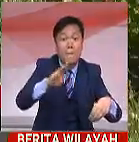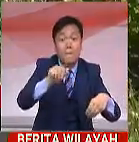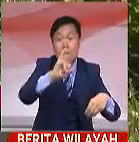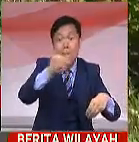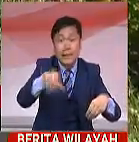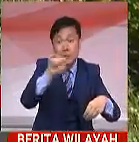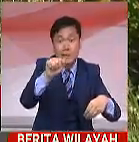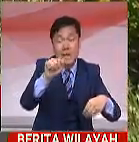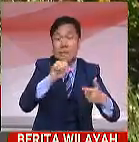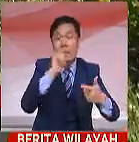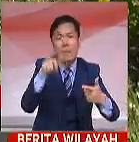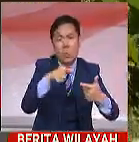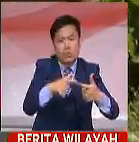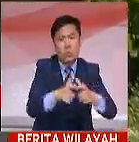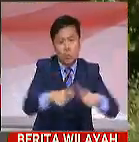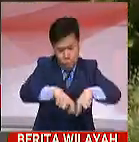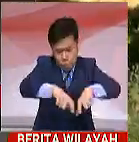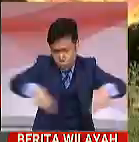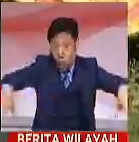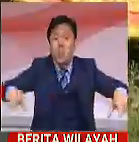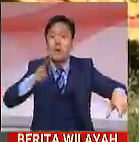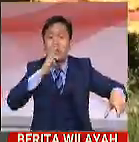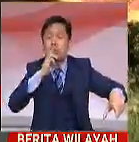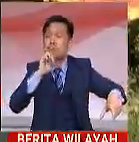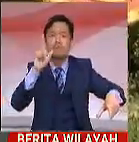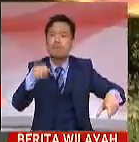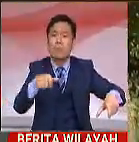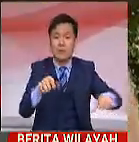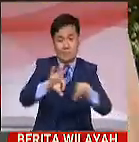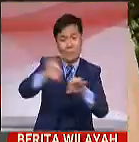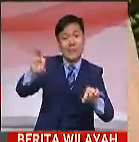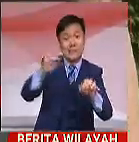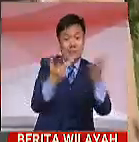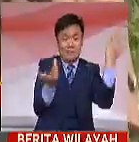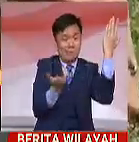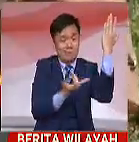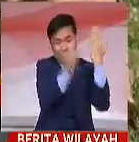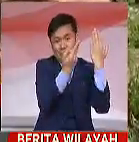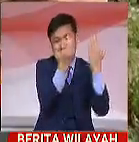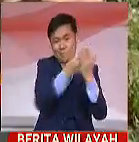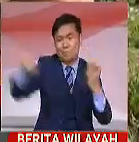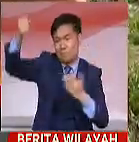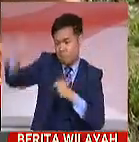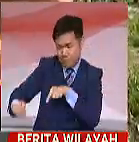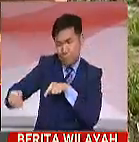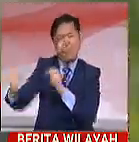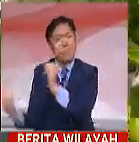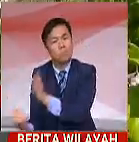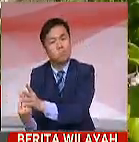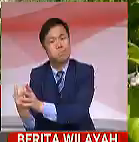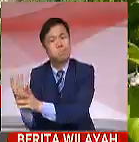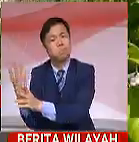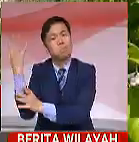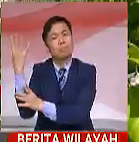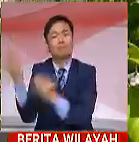diperlukan bagi tumbesarannya. Petani hanya perlu memangkas dahan bagi menghasilkan pucuk baharu. Yang